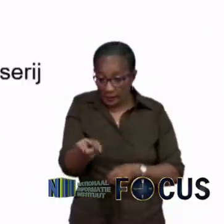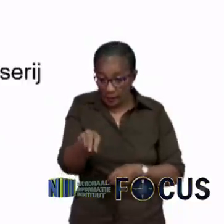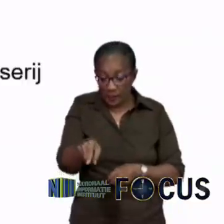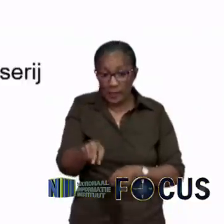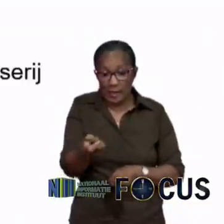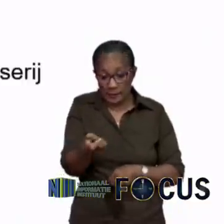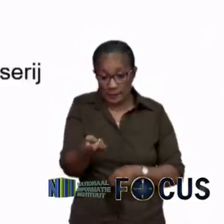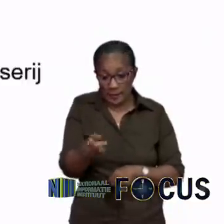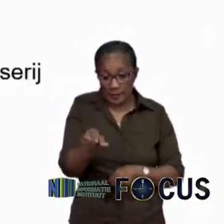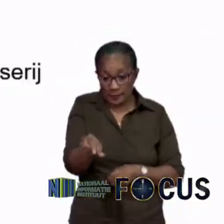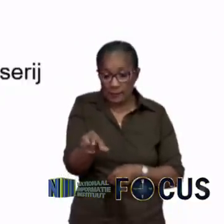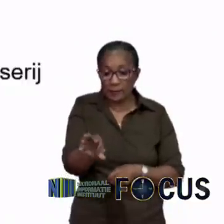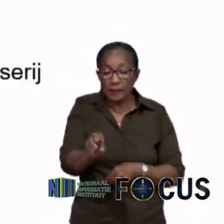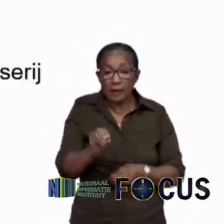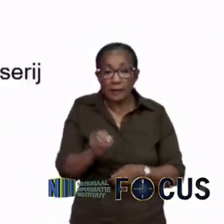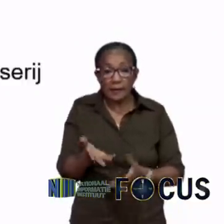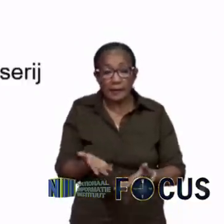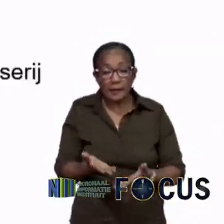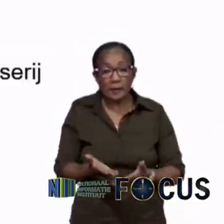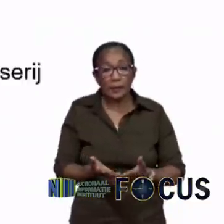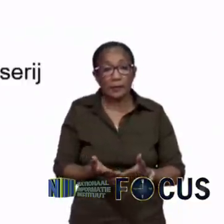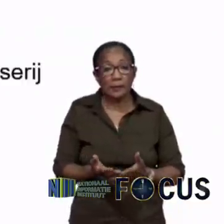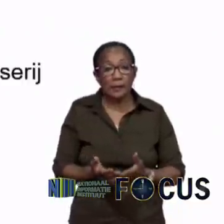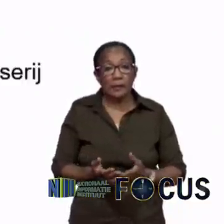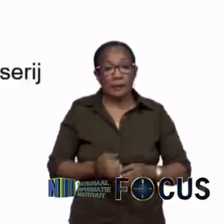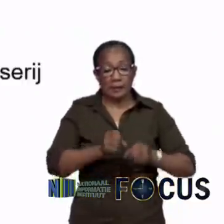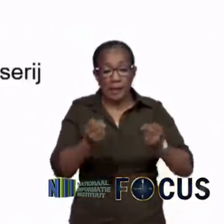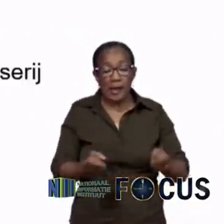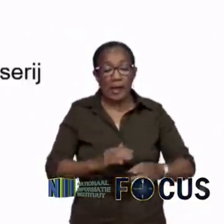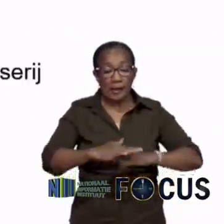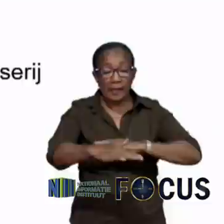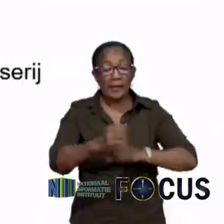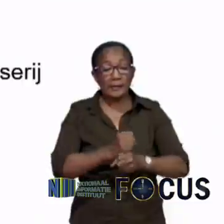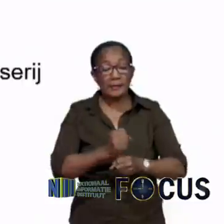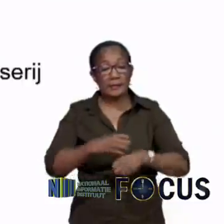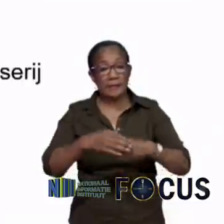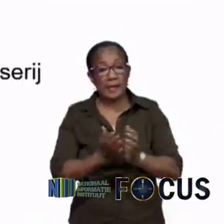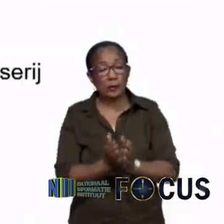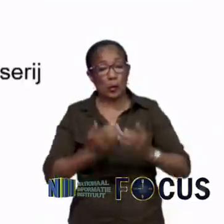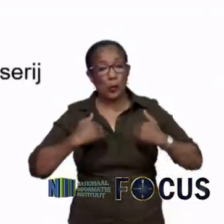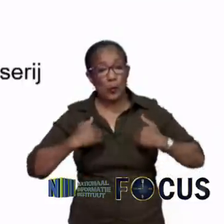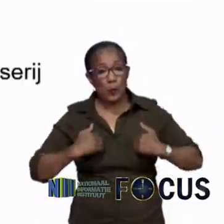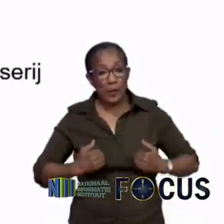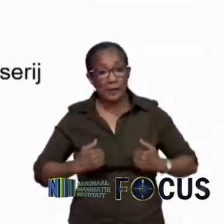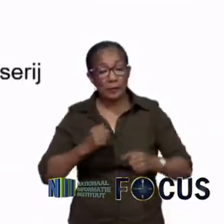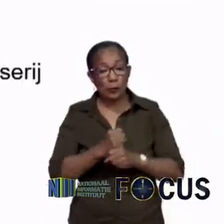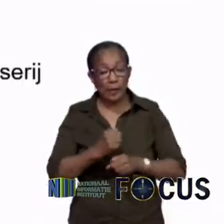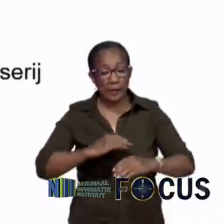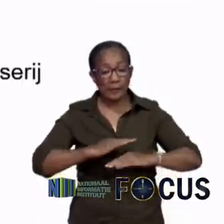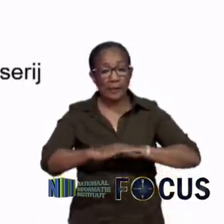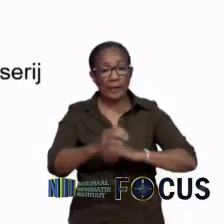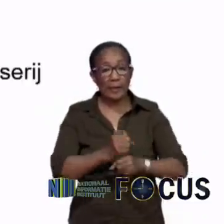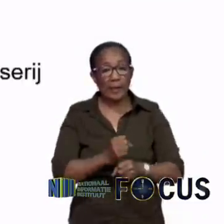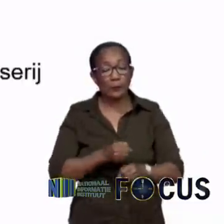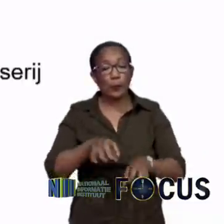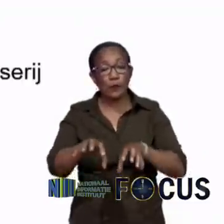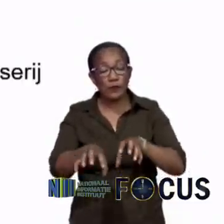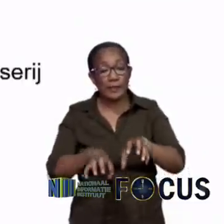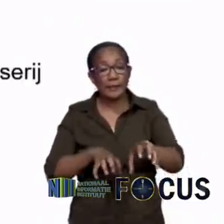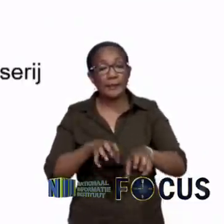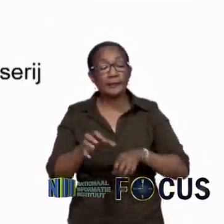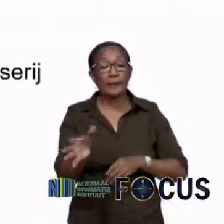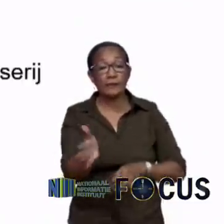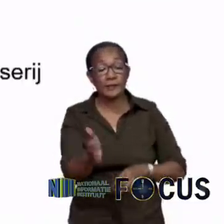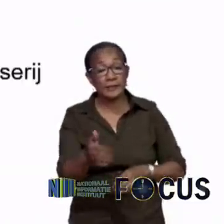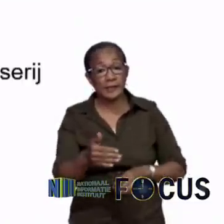money normal. A agrarische sector, dus des mansa y roko in landbouw, veeteelt en